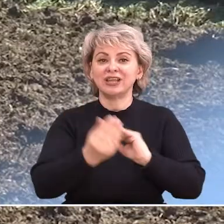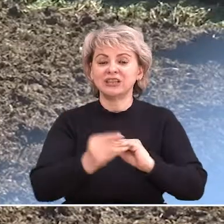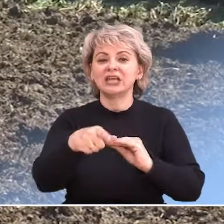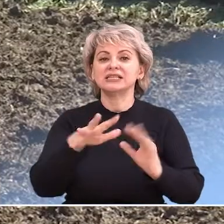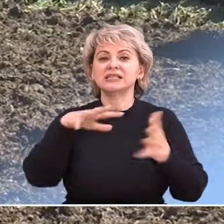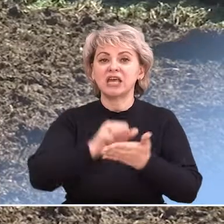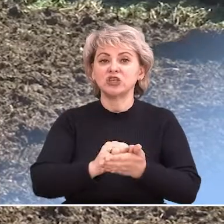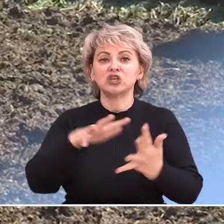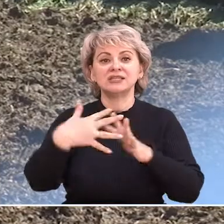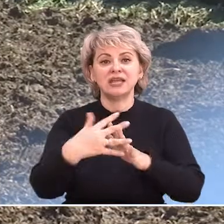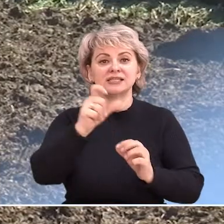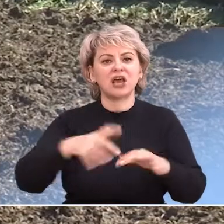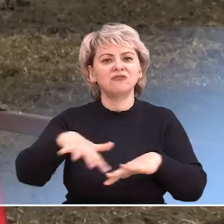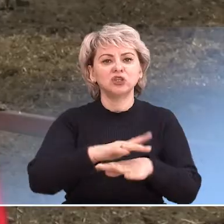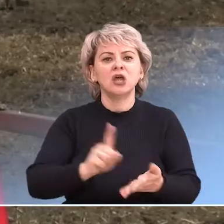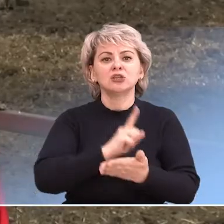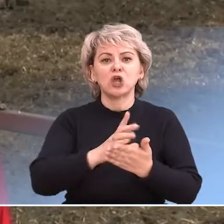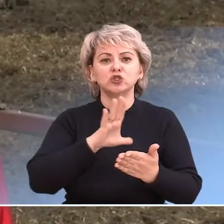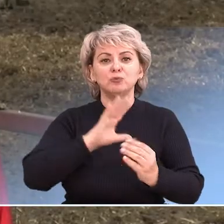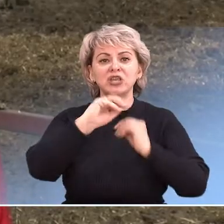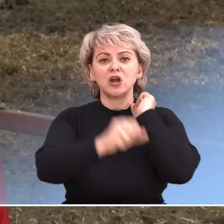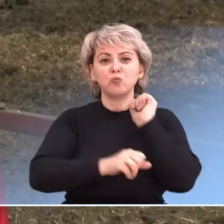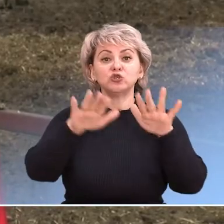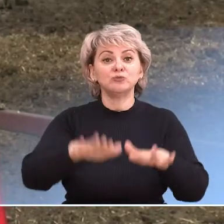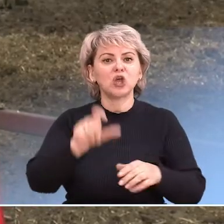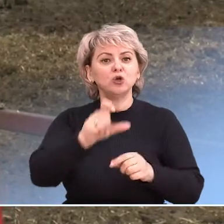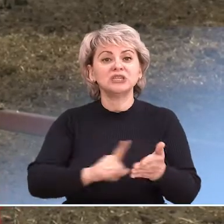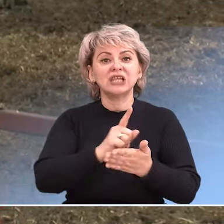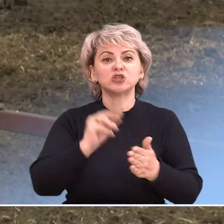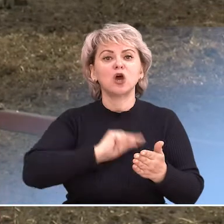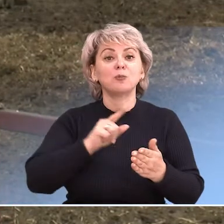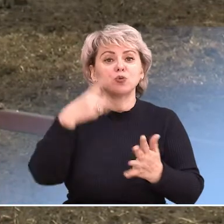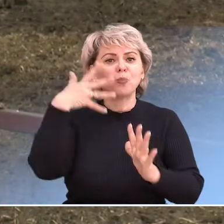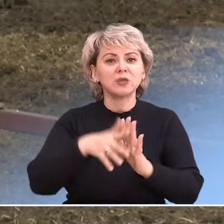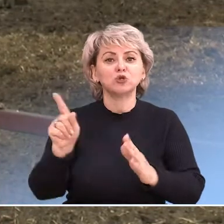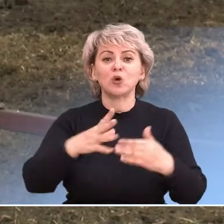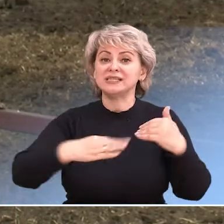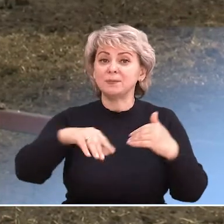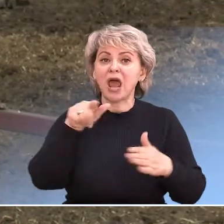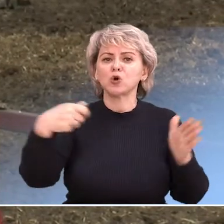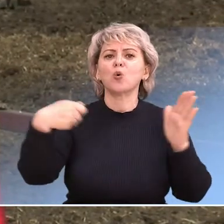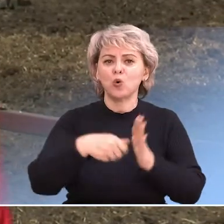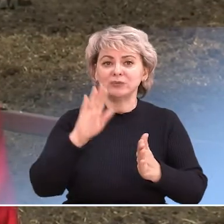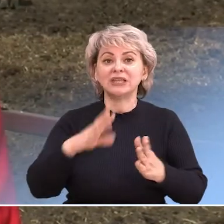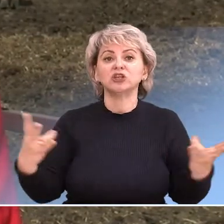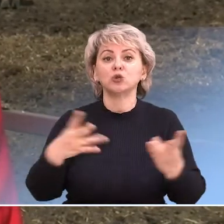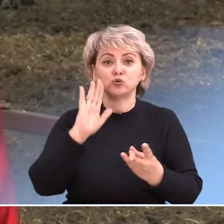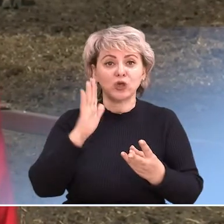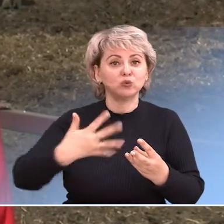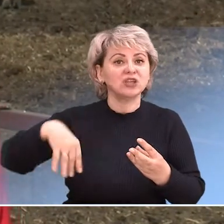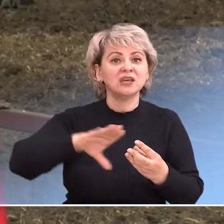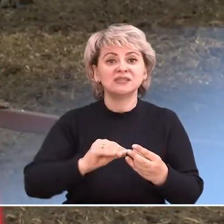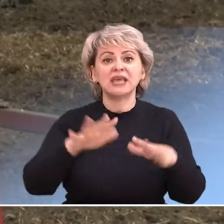скрытой занятости сельского населения. Должны быть рабочие места, люди должны работать, они должны понимать, что земля их кормит. И тогда